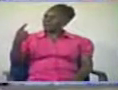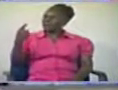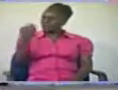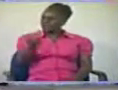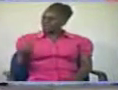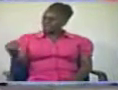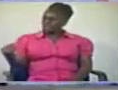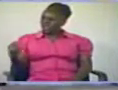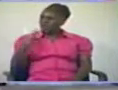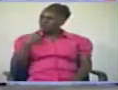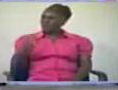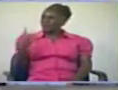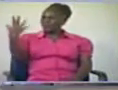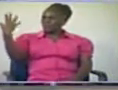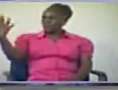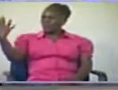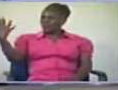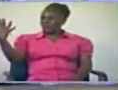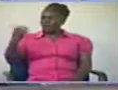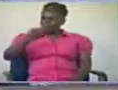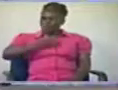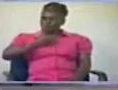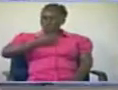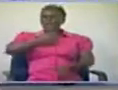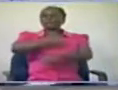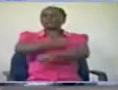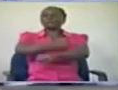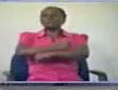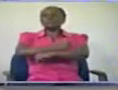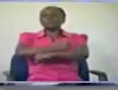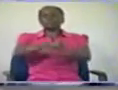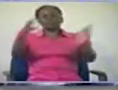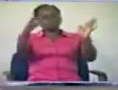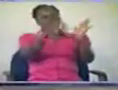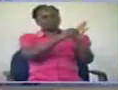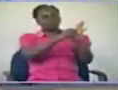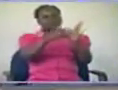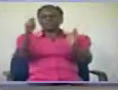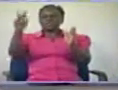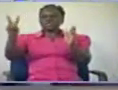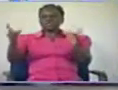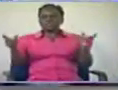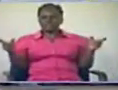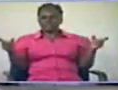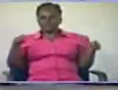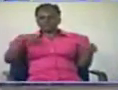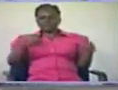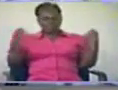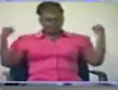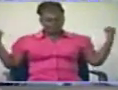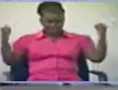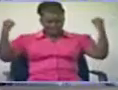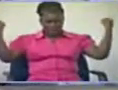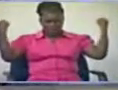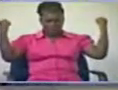wanafunzi pengine 105. Mm. Mwenye shule hiyo anaweka kwenye magazeti, kwenye, yeah, televisheni na redio, yeah, anasema sisi ndio mabingwa. Sisi